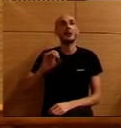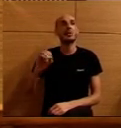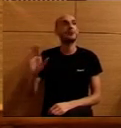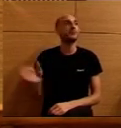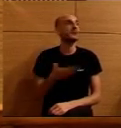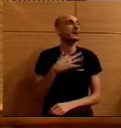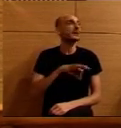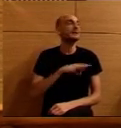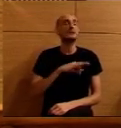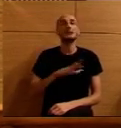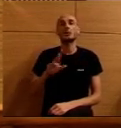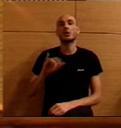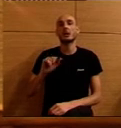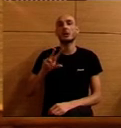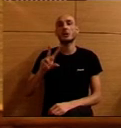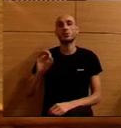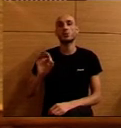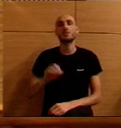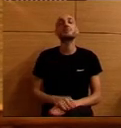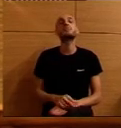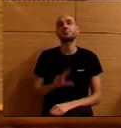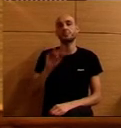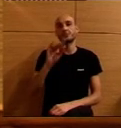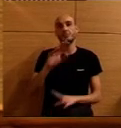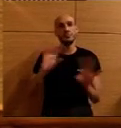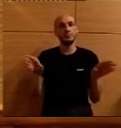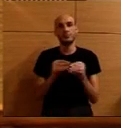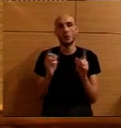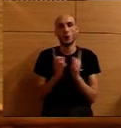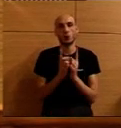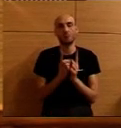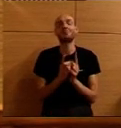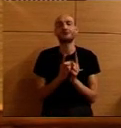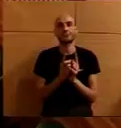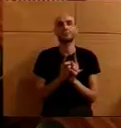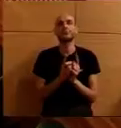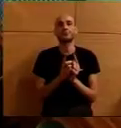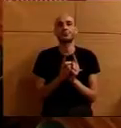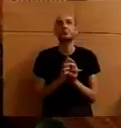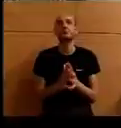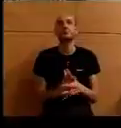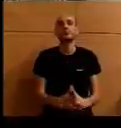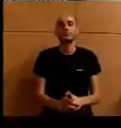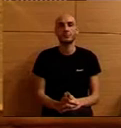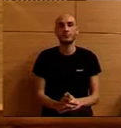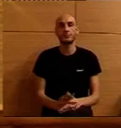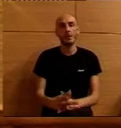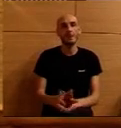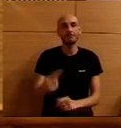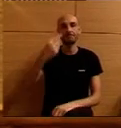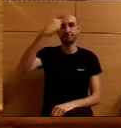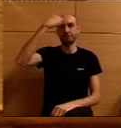Senyor Rius. Sí, molt breu. Hem de tindre en compte que s'està